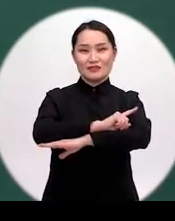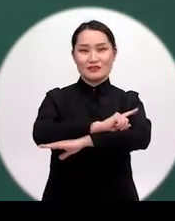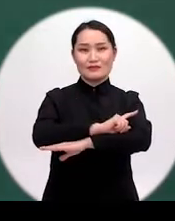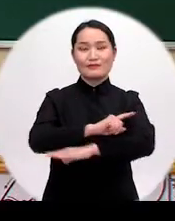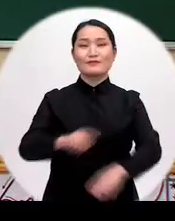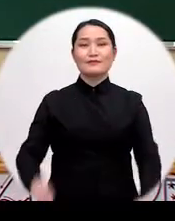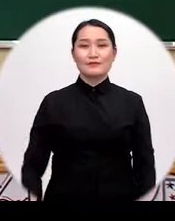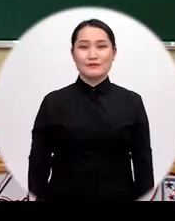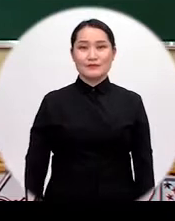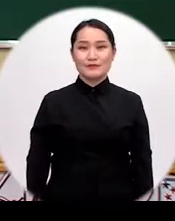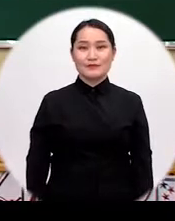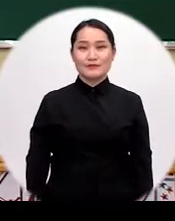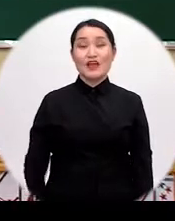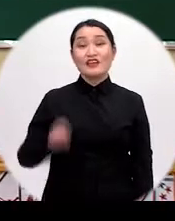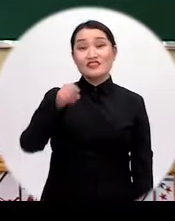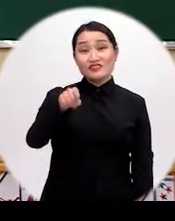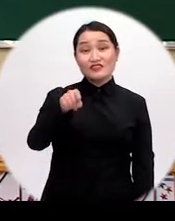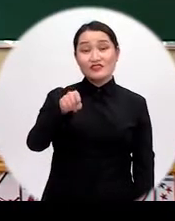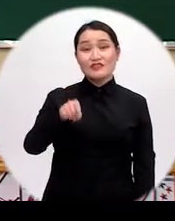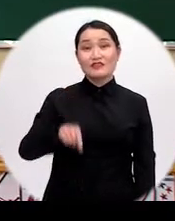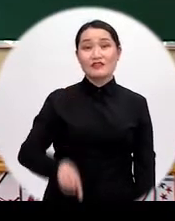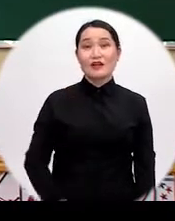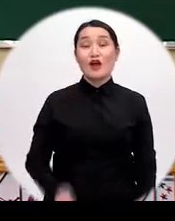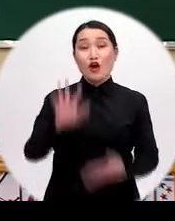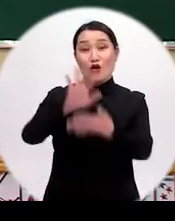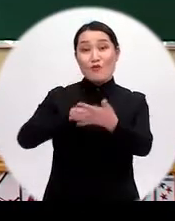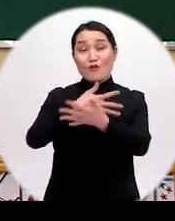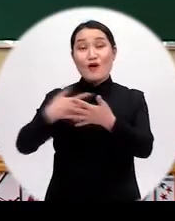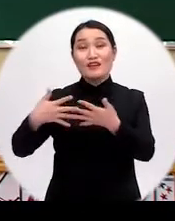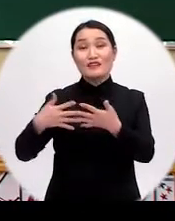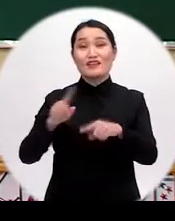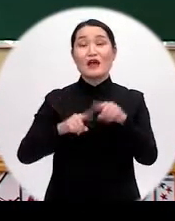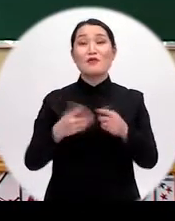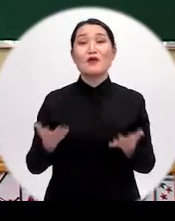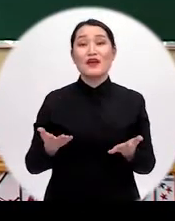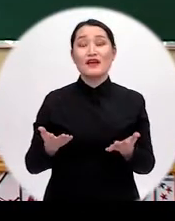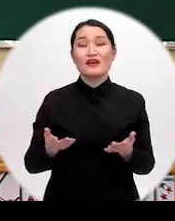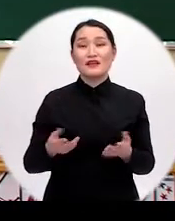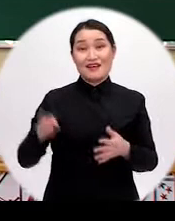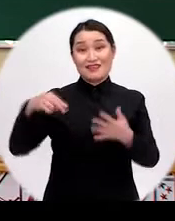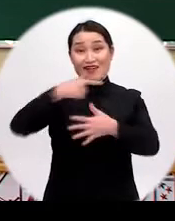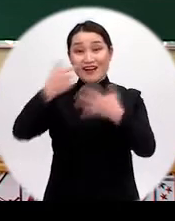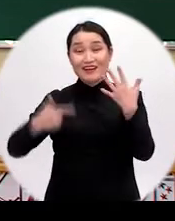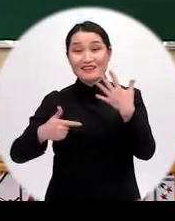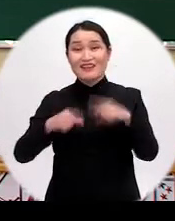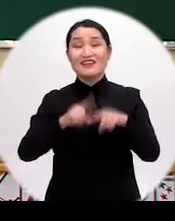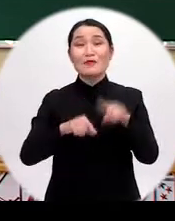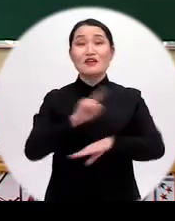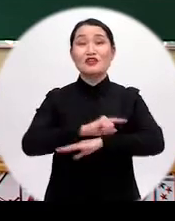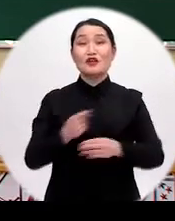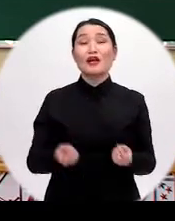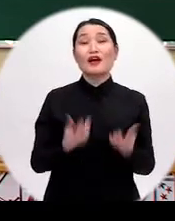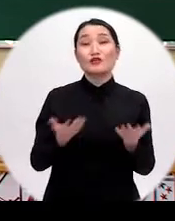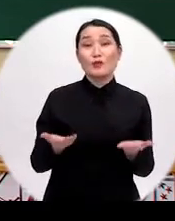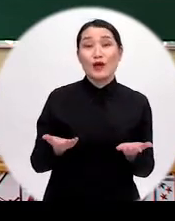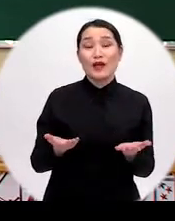хичээл. Хэрвээ чиний тохиолдолд байсан бол даваа гарагт хэдэн цагийн хичээл ордог вэ? Хичээлийнхаа